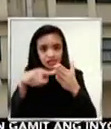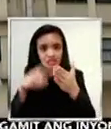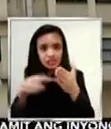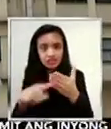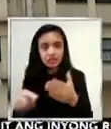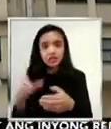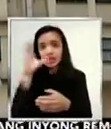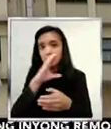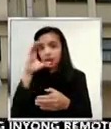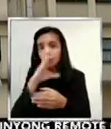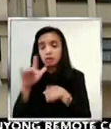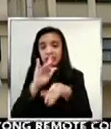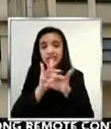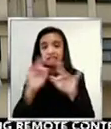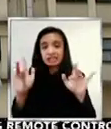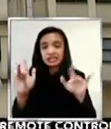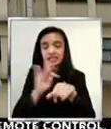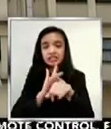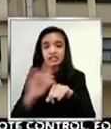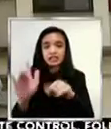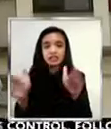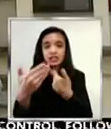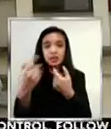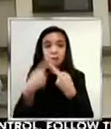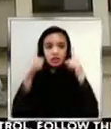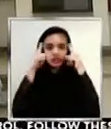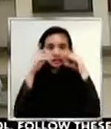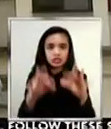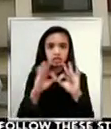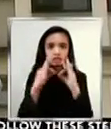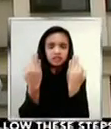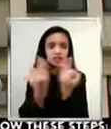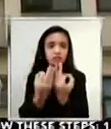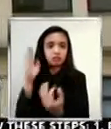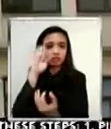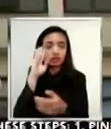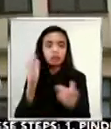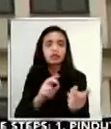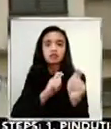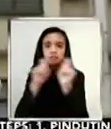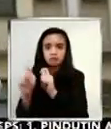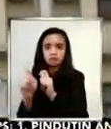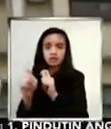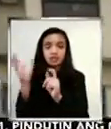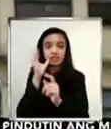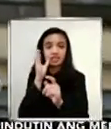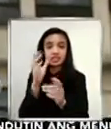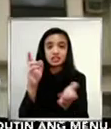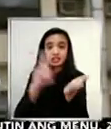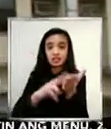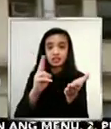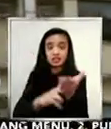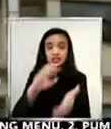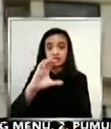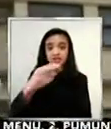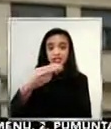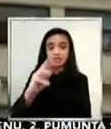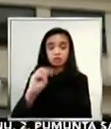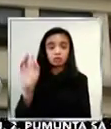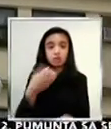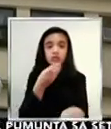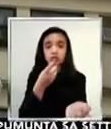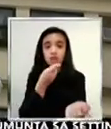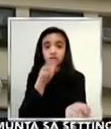ang pamilya Bulataw na ilipat si Catherine. Kaya nagpapirma na lang ang mga tauhan ng CHMC ng dokumentong nagpapatunay na desisyon mismo nila